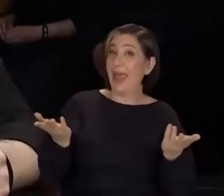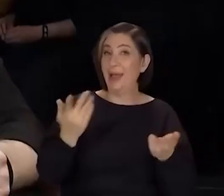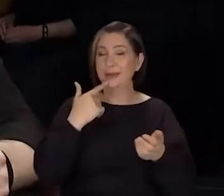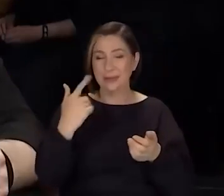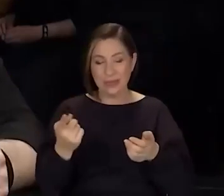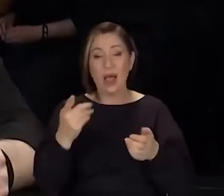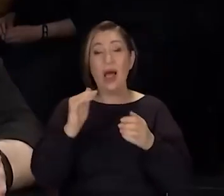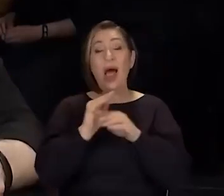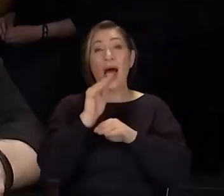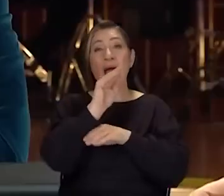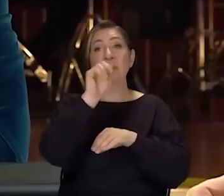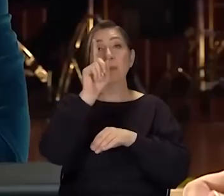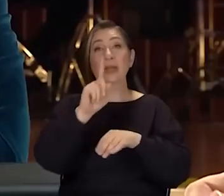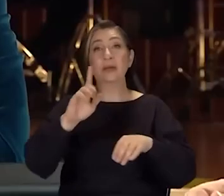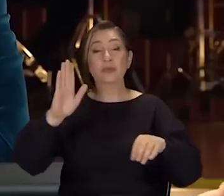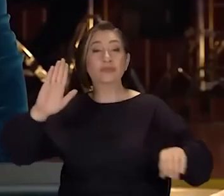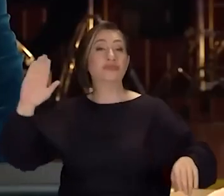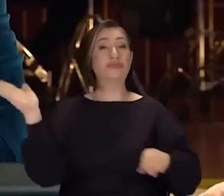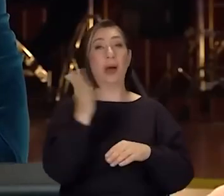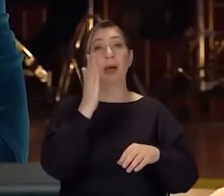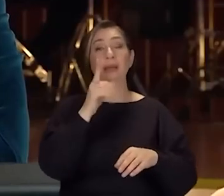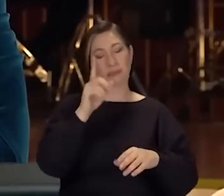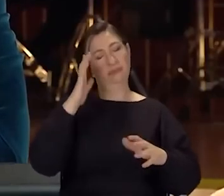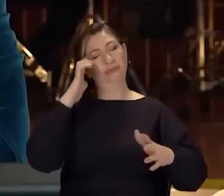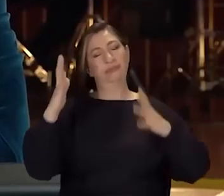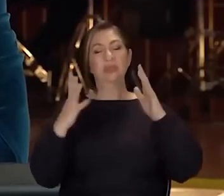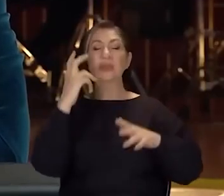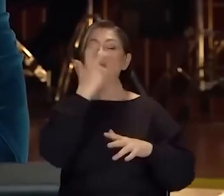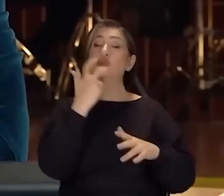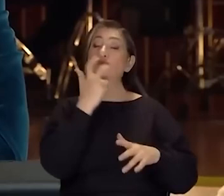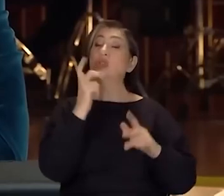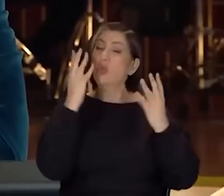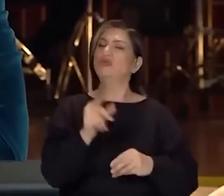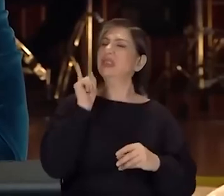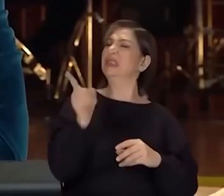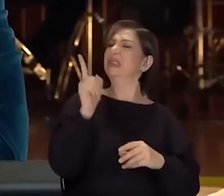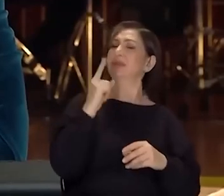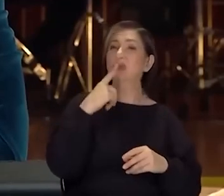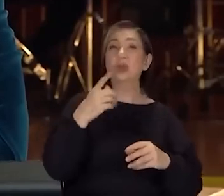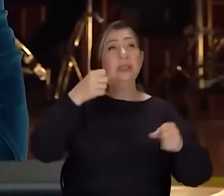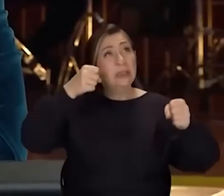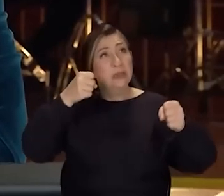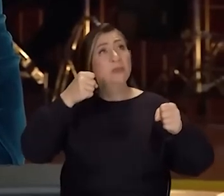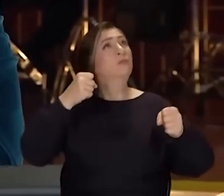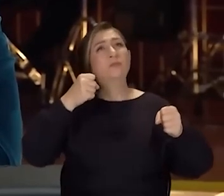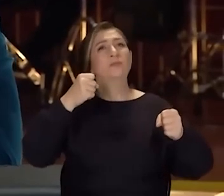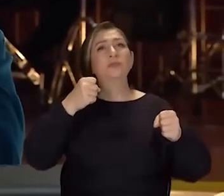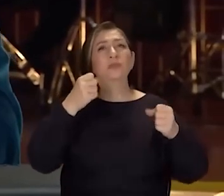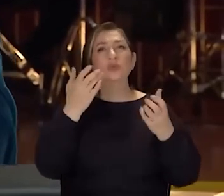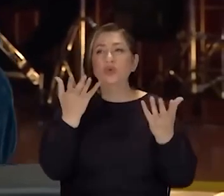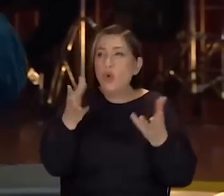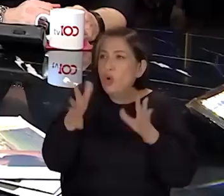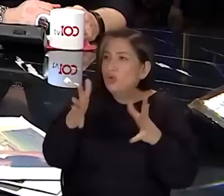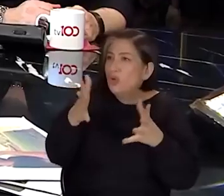Demişsin, hayat bir koyuyor tokadı, sen müzisyen olacaksın diyor. Diretsen de karşı gelmezsin. Ya